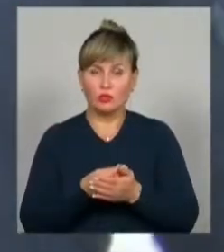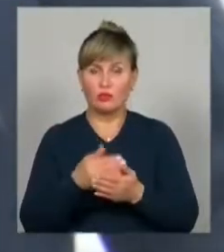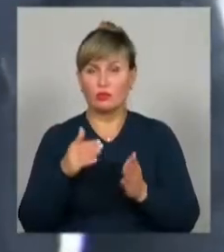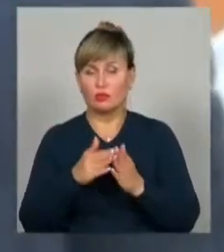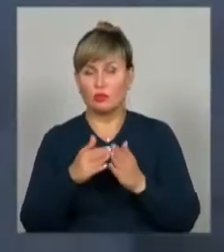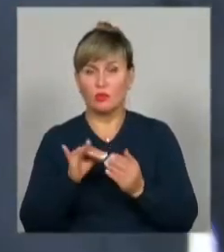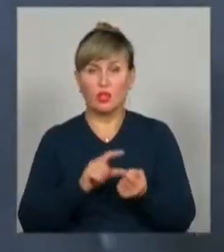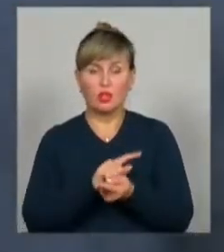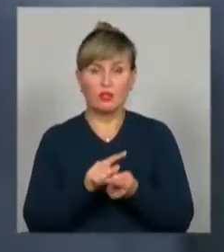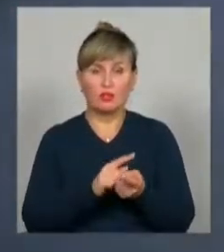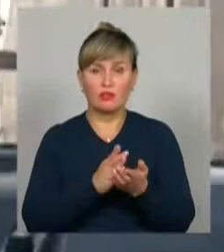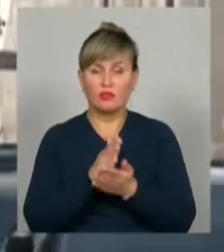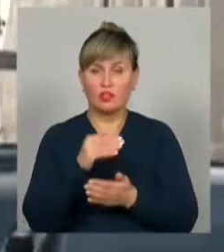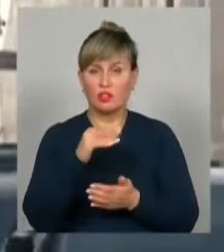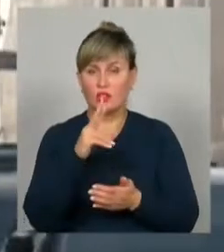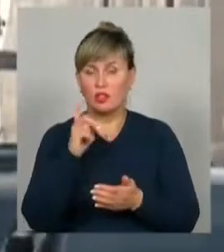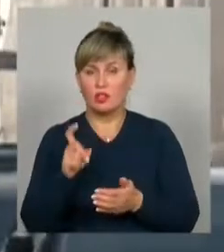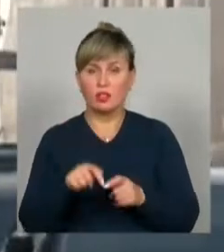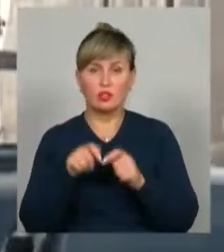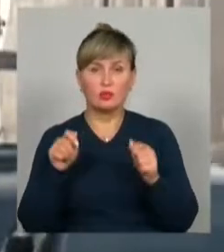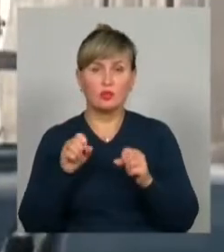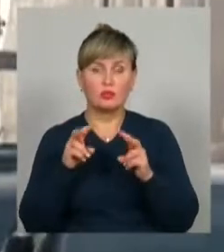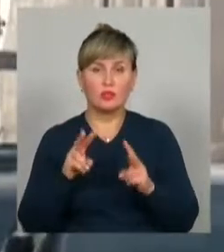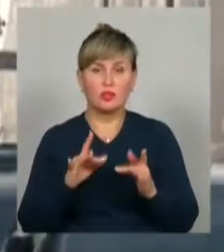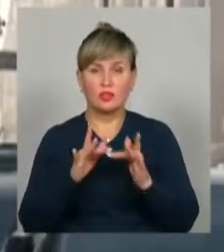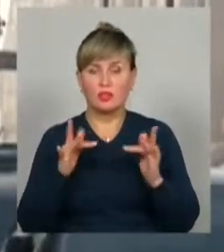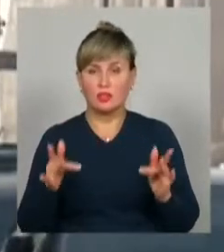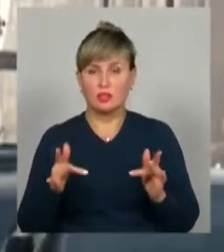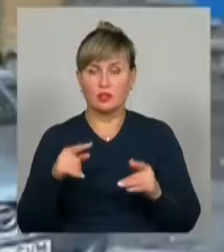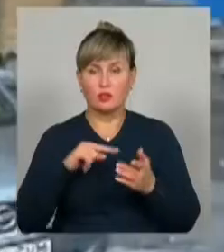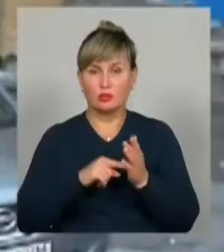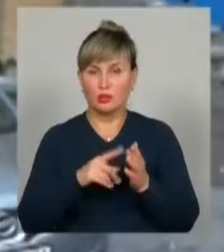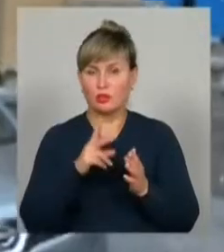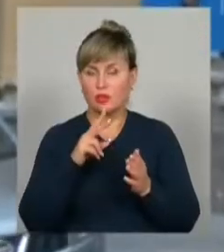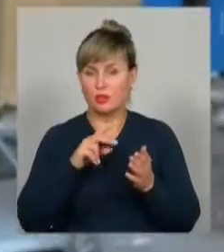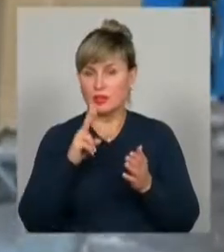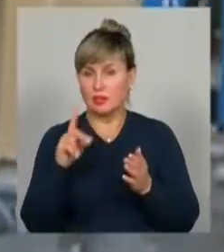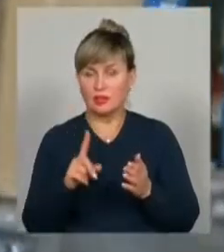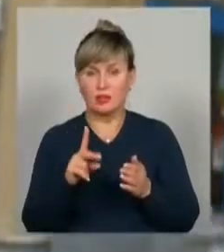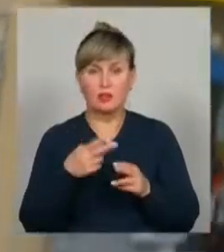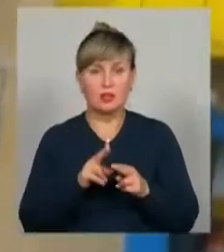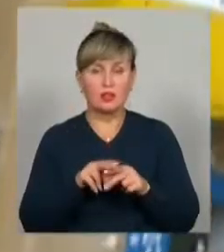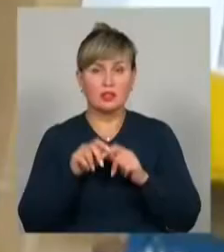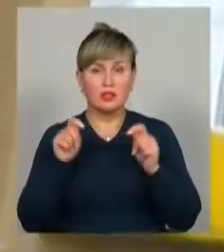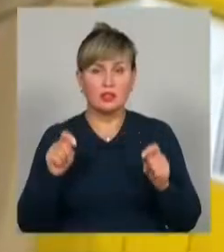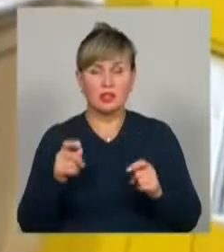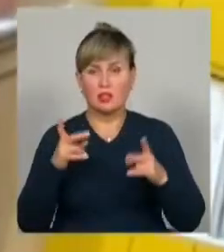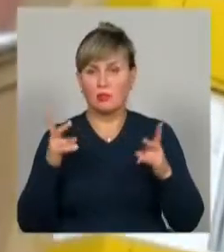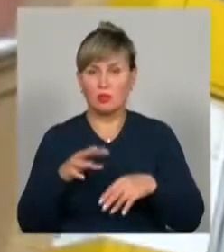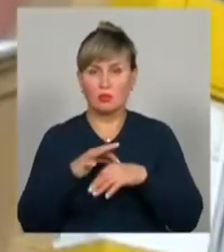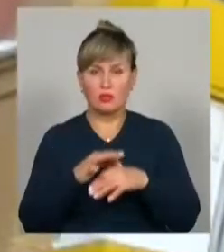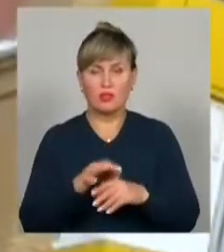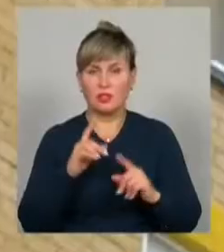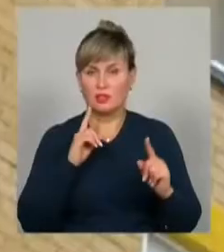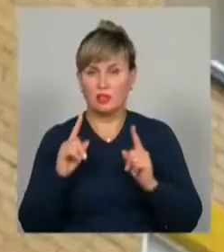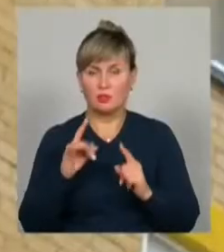также реформ в сфере ЖКХ, запущен специальный сайт jkh.kz. При этом для создания ОСИ необходимо провести